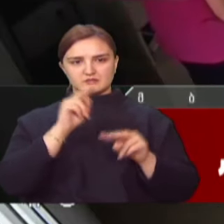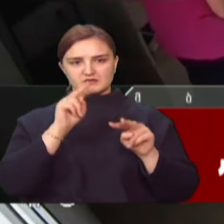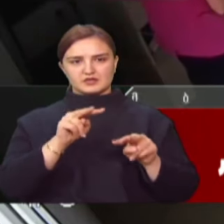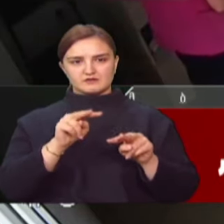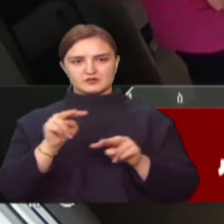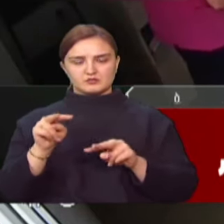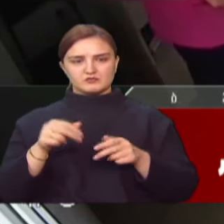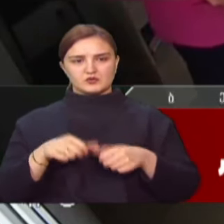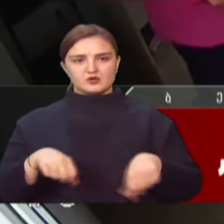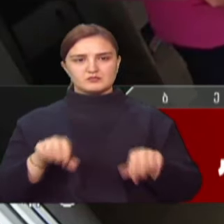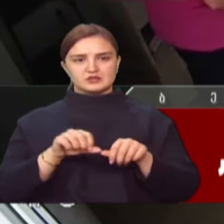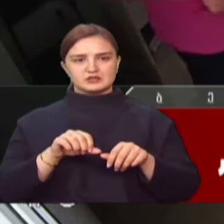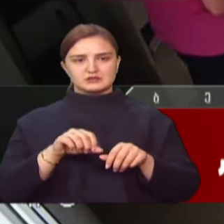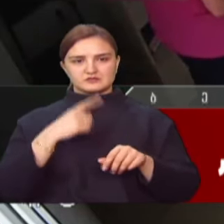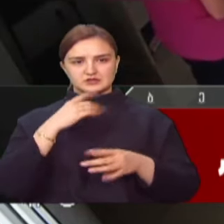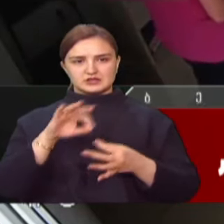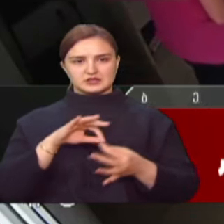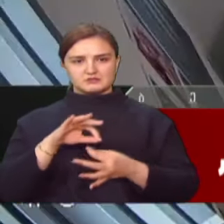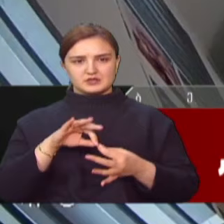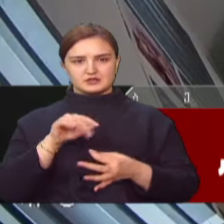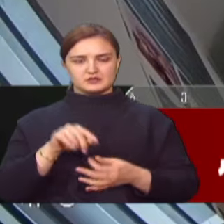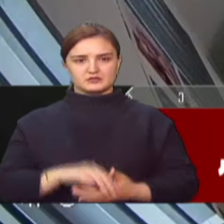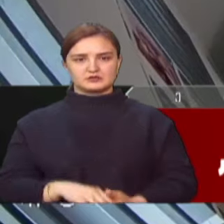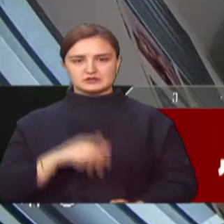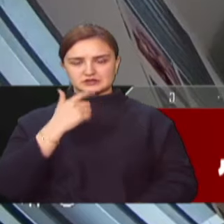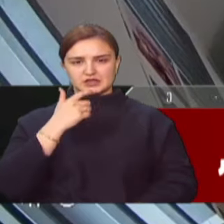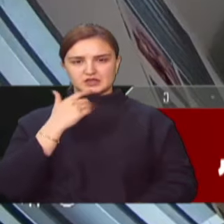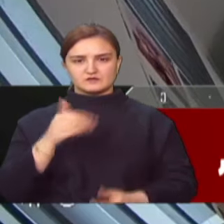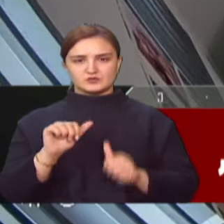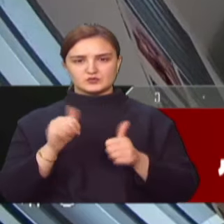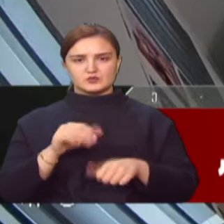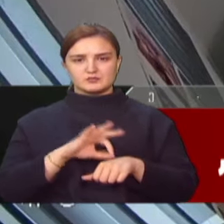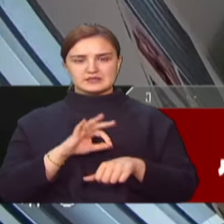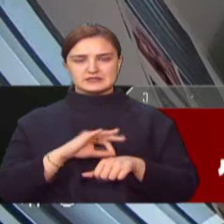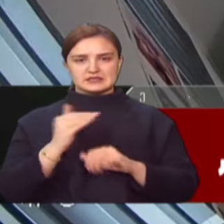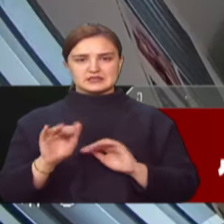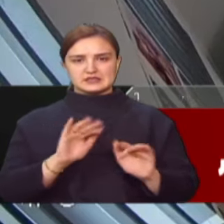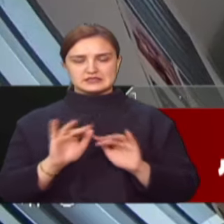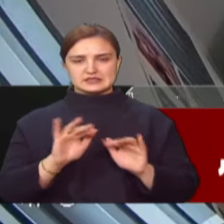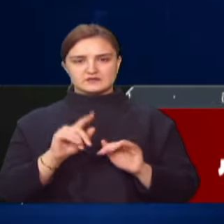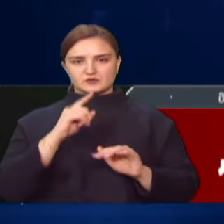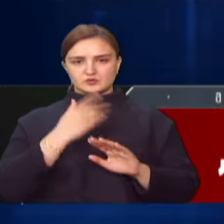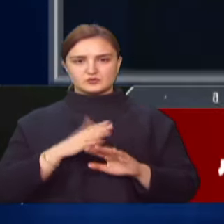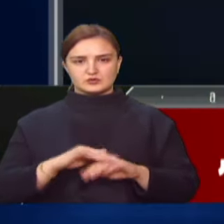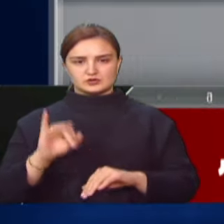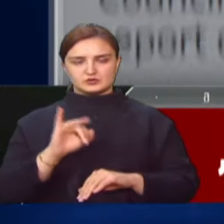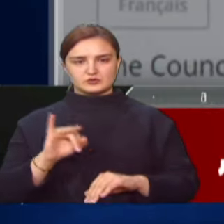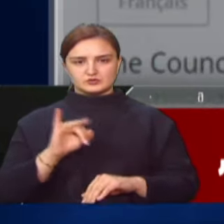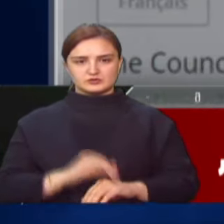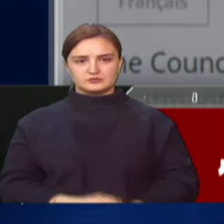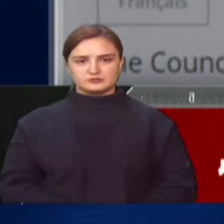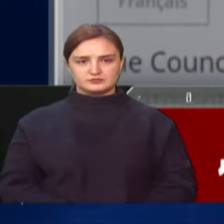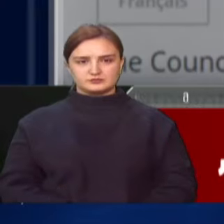მეთვალყურეობას კომიტეტი გადაჭარბებულად მიიჩნევს, თუმცა იქვე ახსენებს სააკაშვილის როგორც პაციენტის ქცევის რთულ ისტორიას. Ბატონის